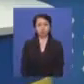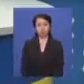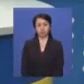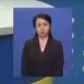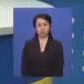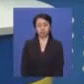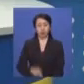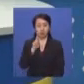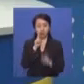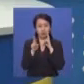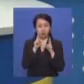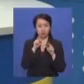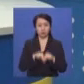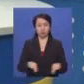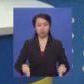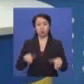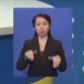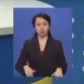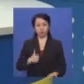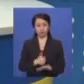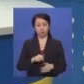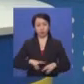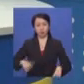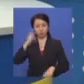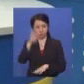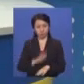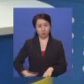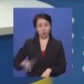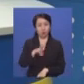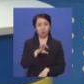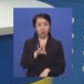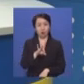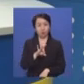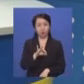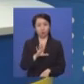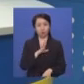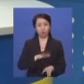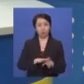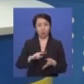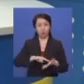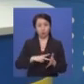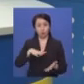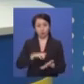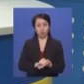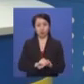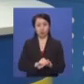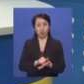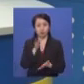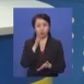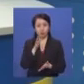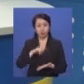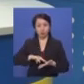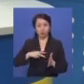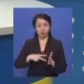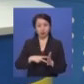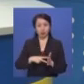на заседании правительства под председательством премьер-министра аскара мамина рассмотрен ход реализации дорожной карты занятости в